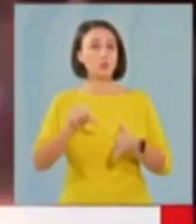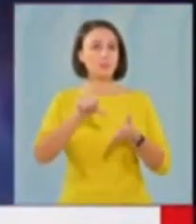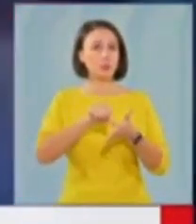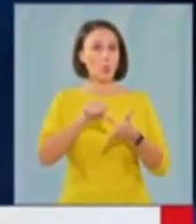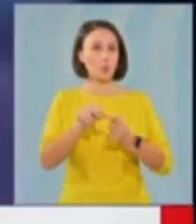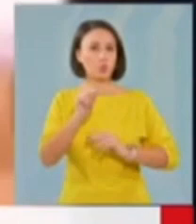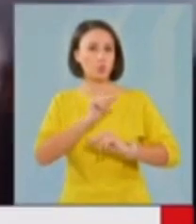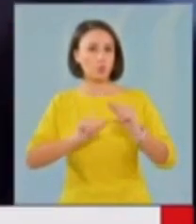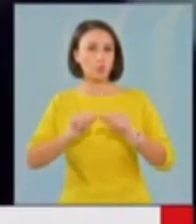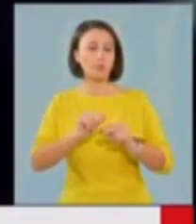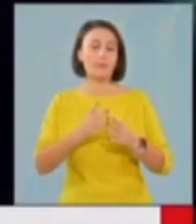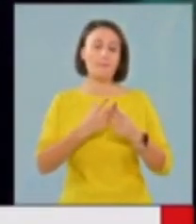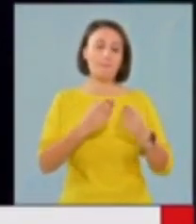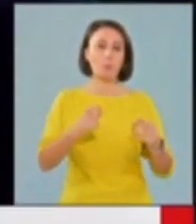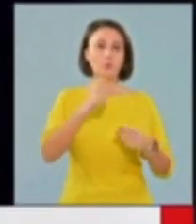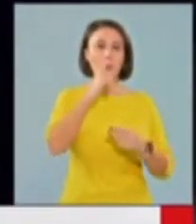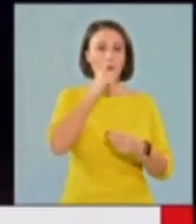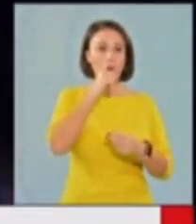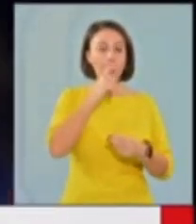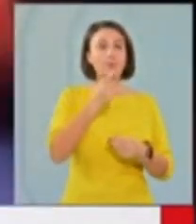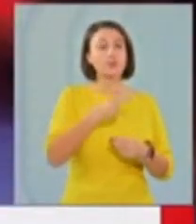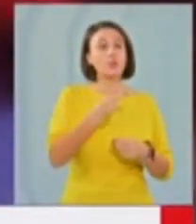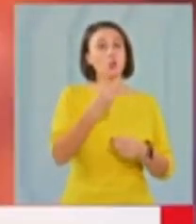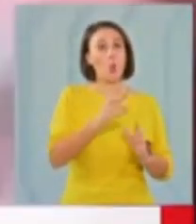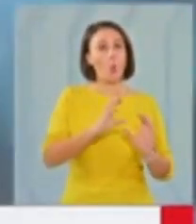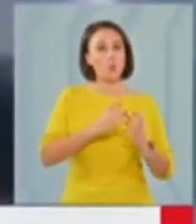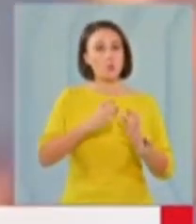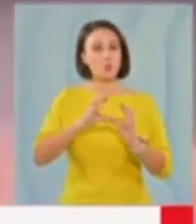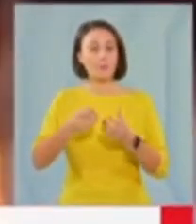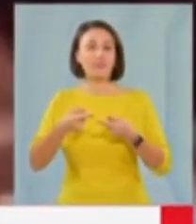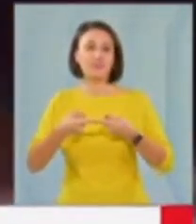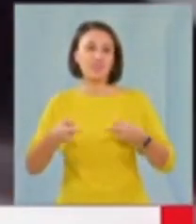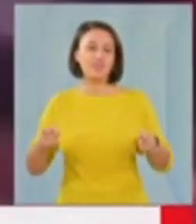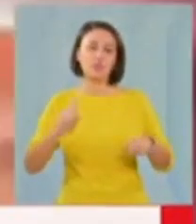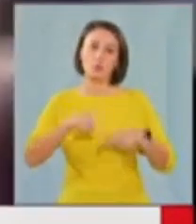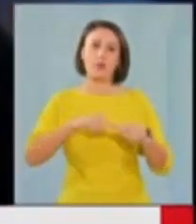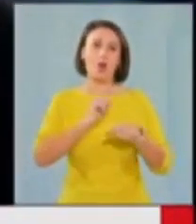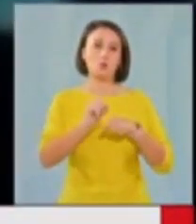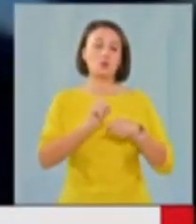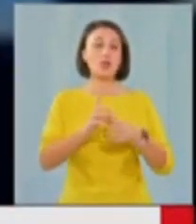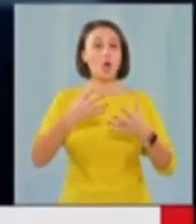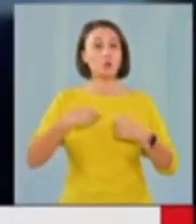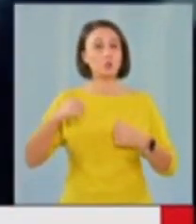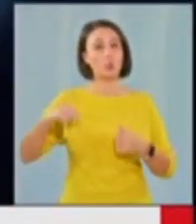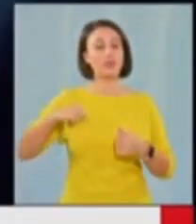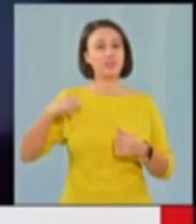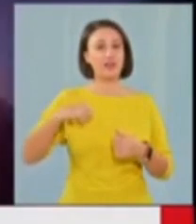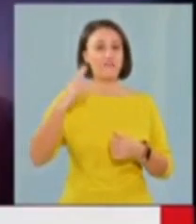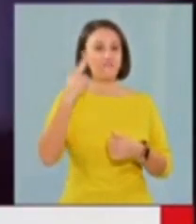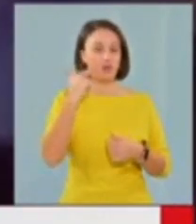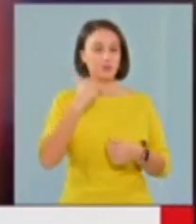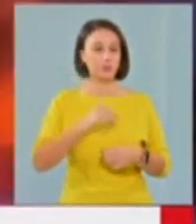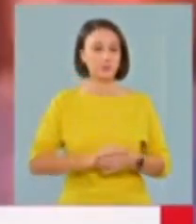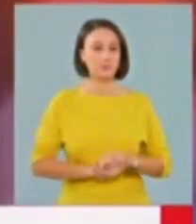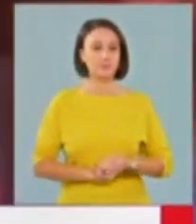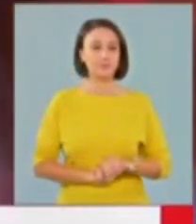mijlocul clubului între mai mulți bărbați din două grupuri diferite, după niște acuzații aduse de o tânără.